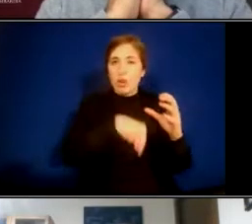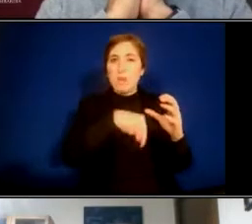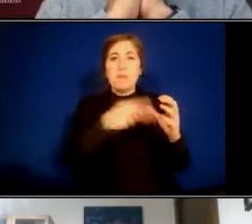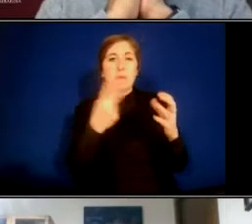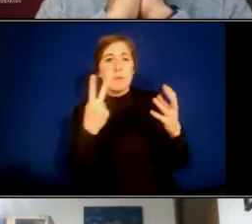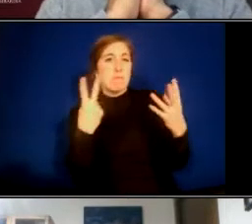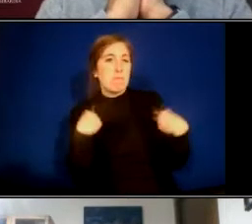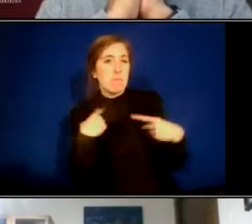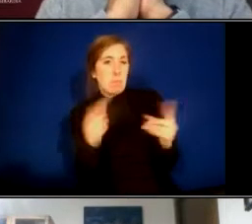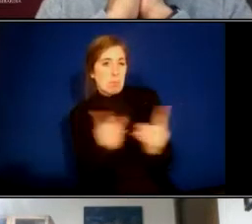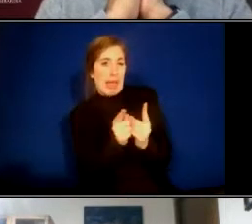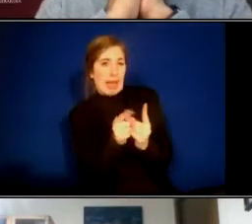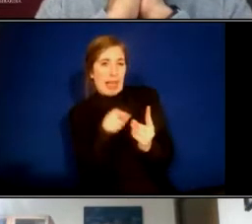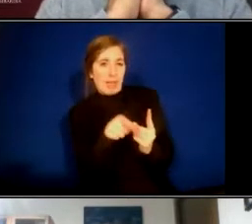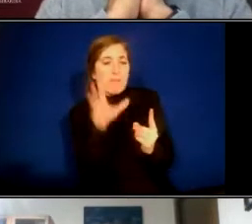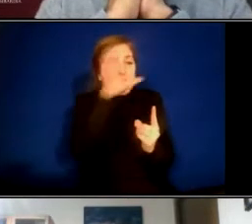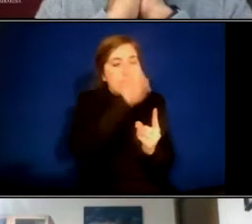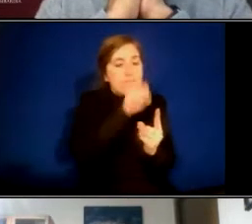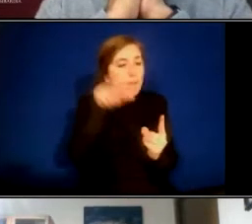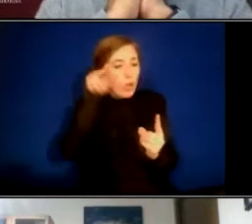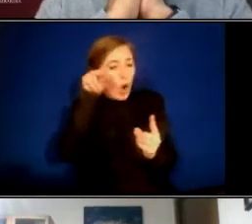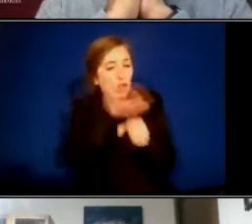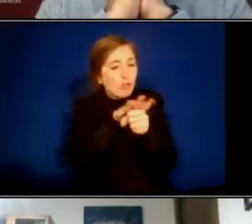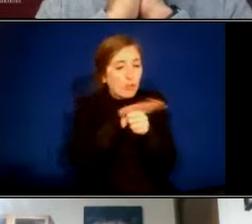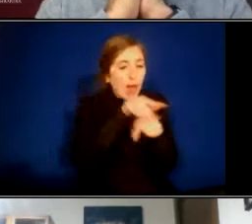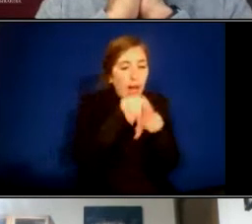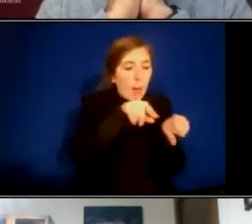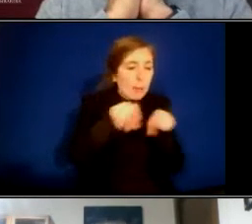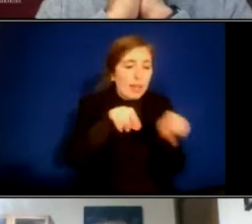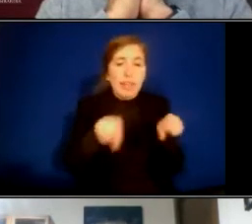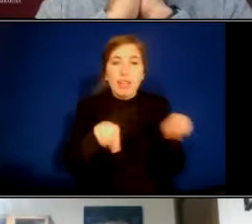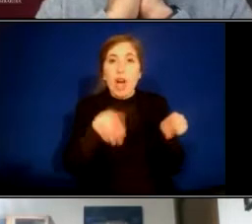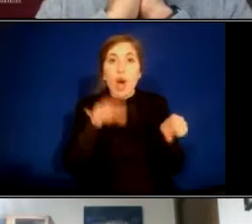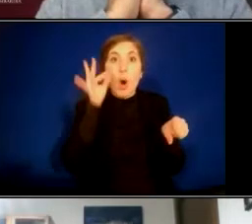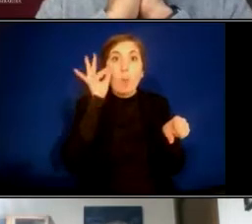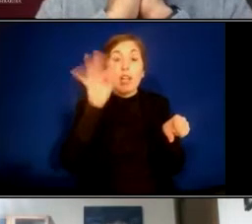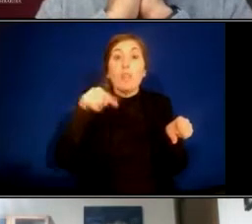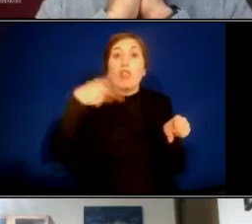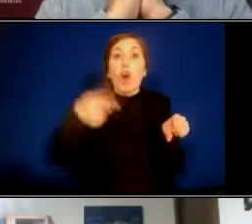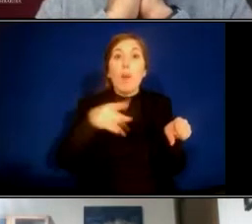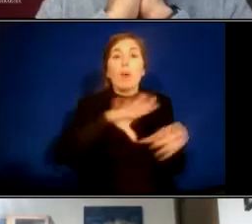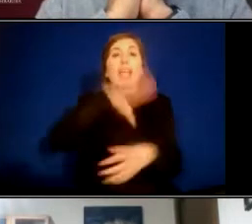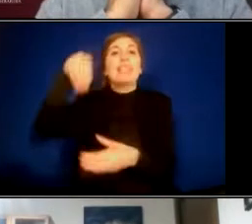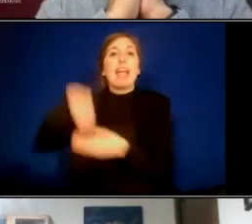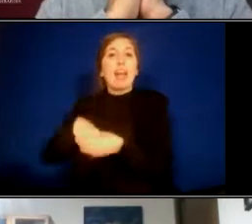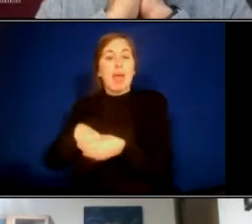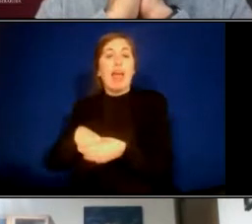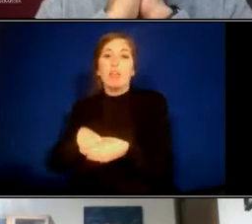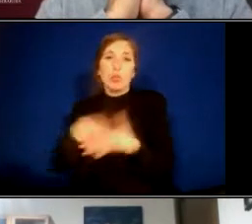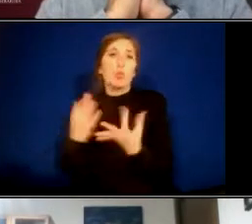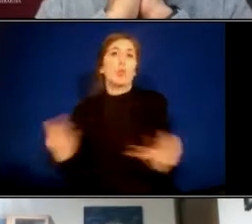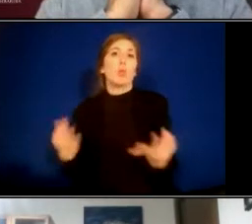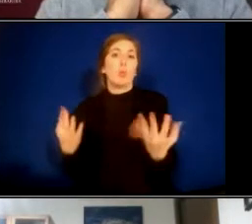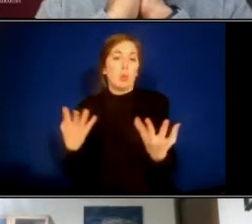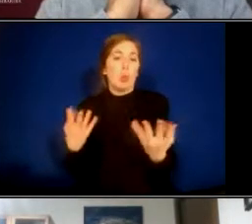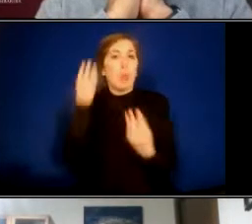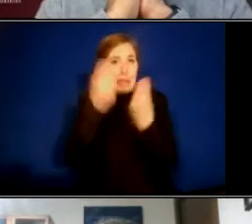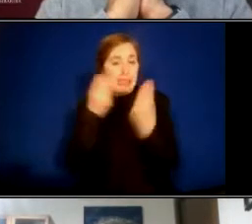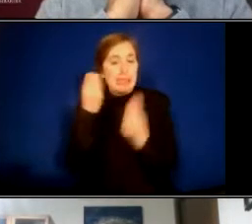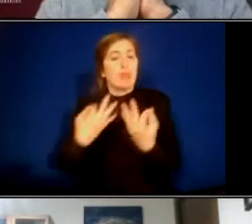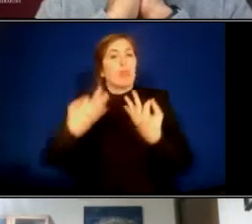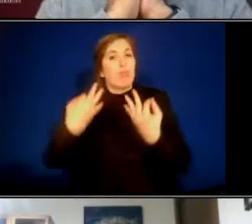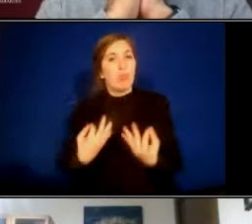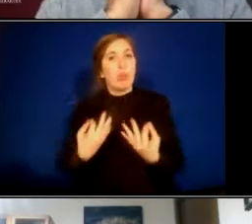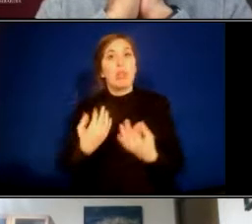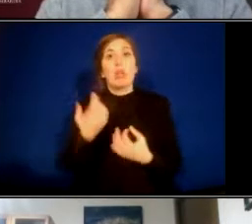famiglie, per favorire un inserimento che sia più avveduto, più consapevole, perché è evidente che non si tratta solo di aprire una